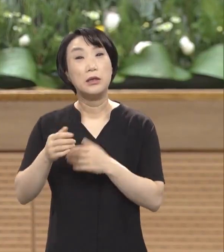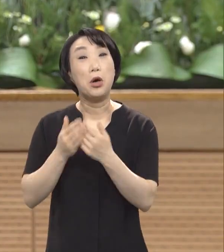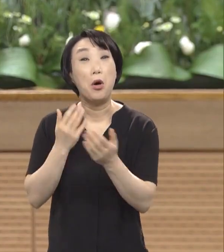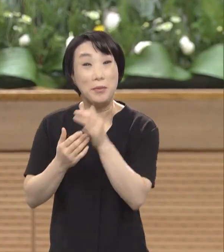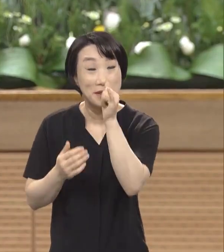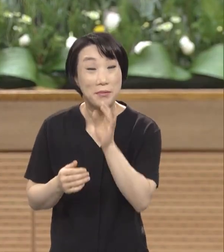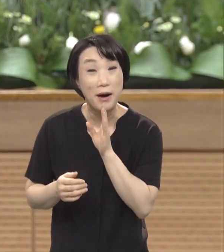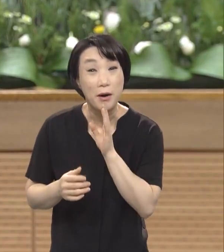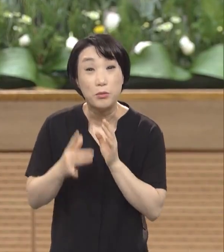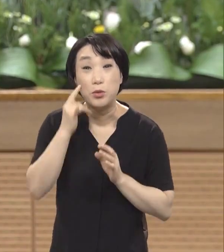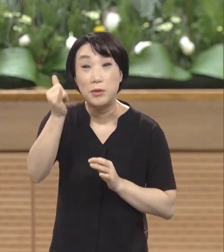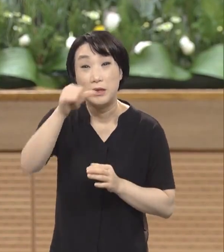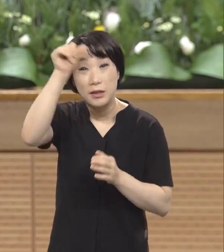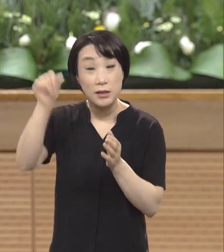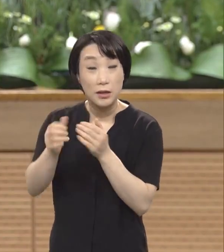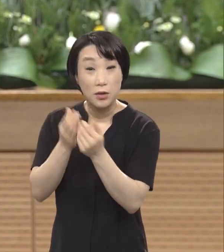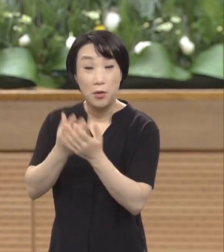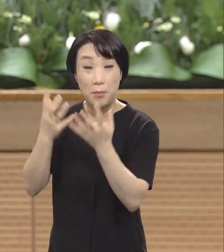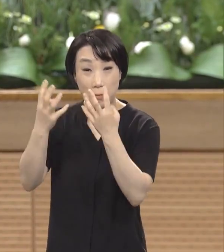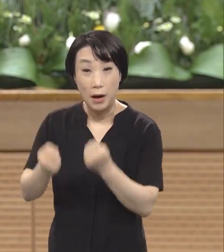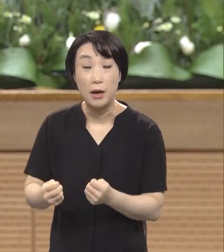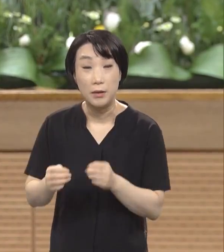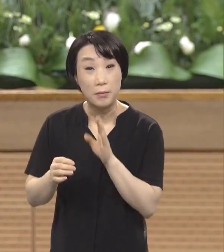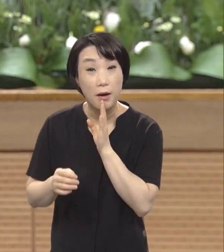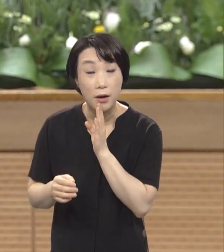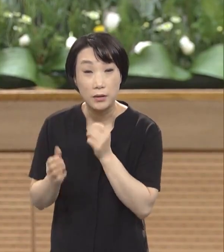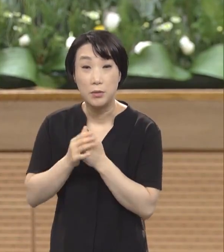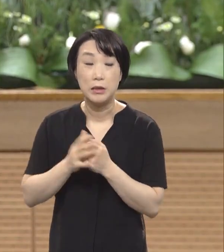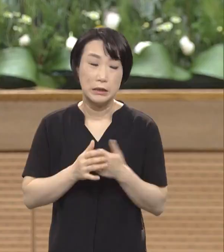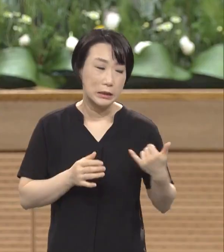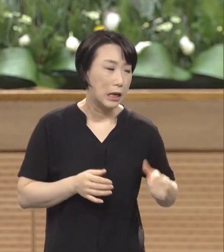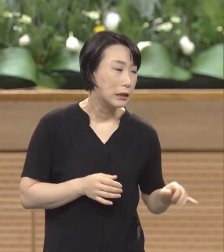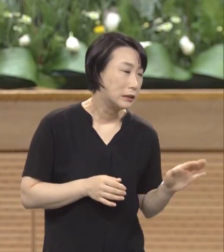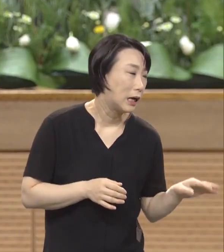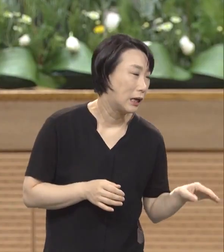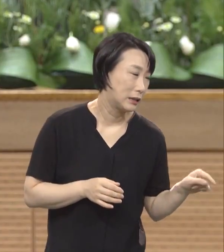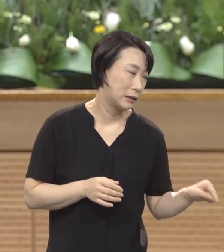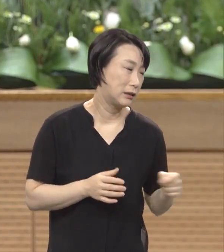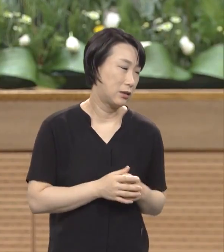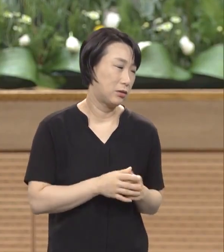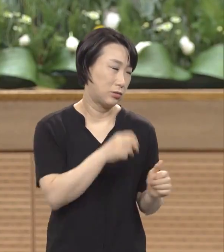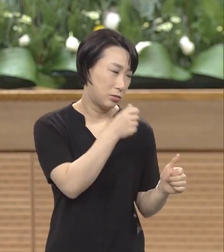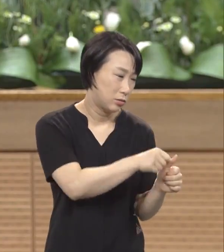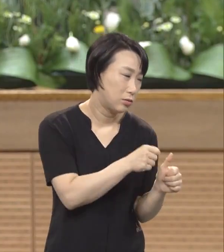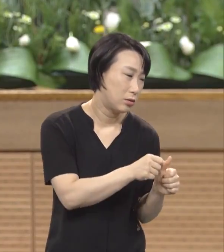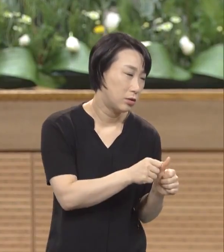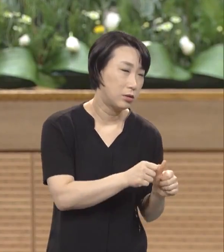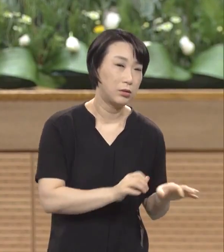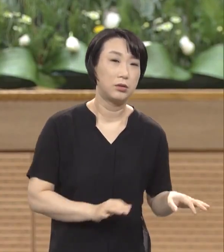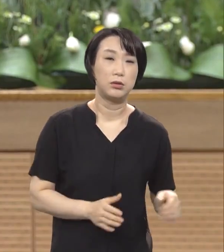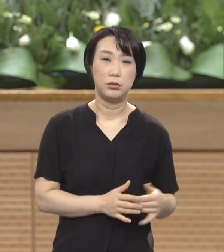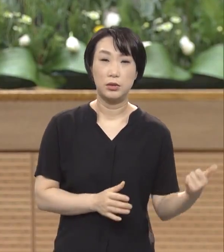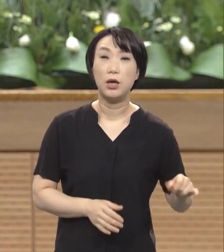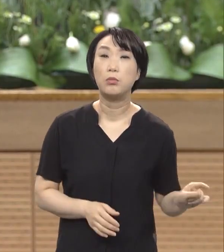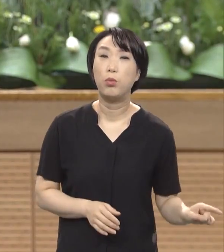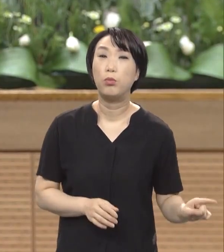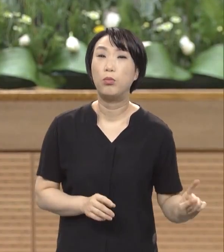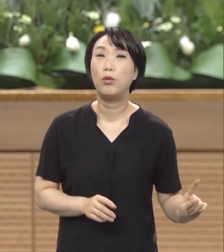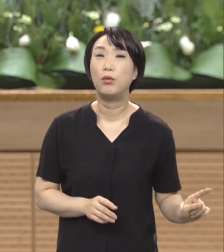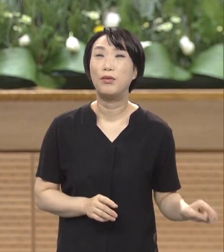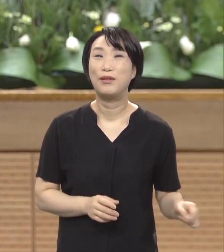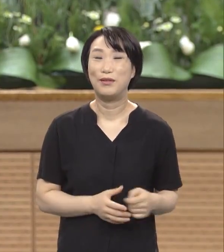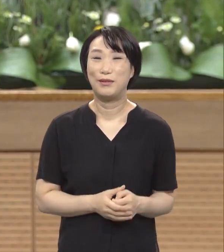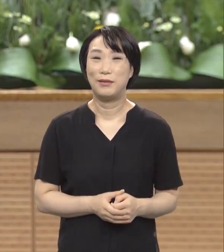삶의 경험을 많이 한 부모가 자식에게 이렇게 말을 해도 자식은